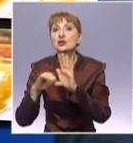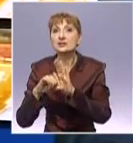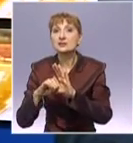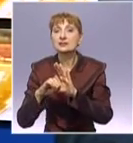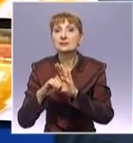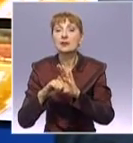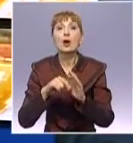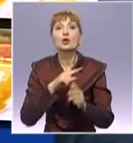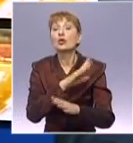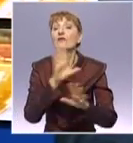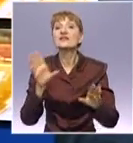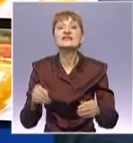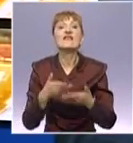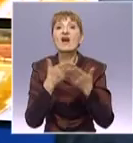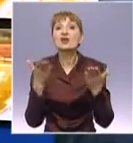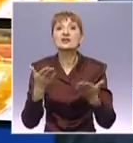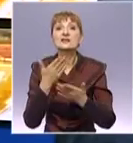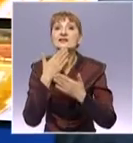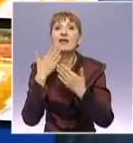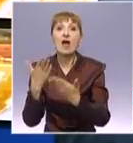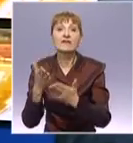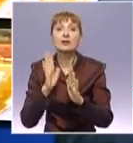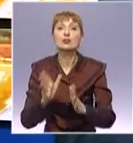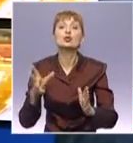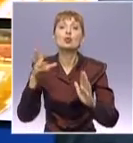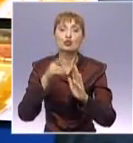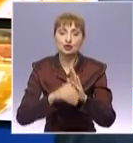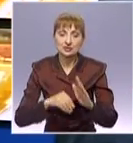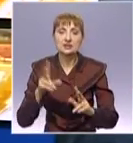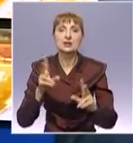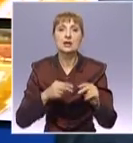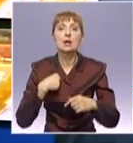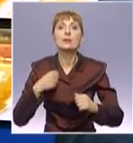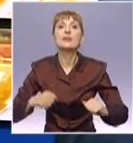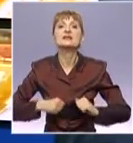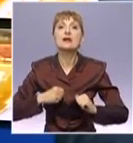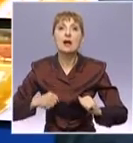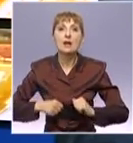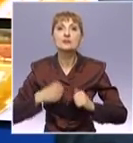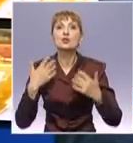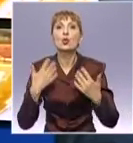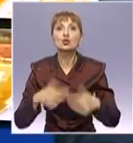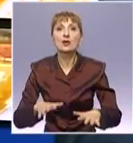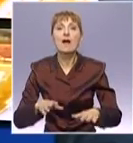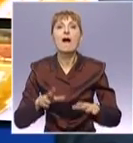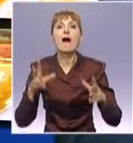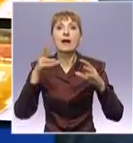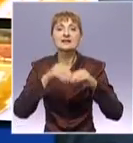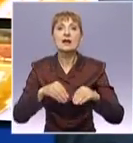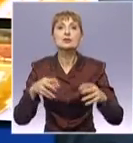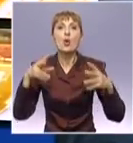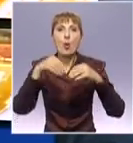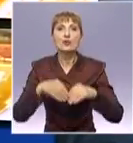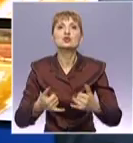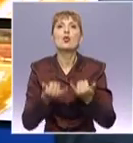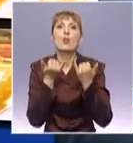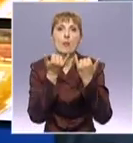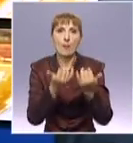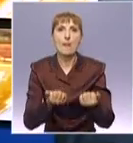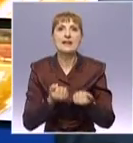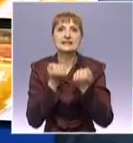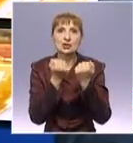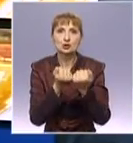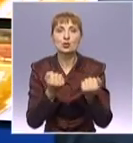272-02-56, то все ваши заявки будут учтены, и мы постараемся уже оказать комплексную поддержку